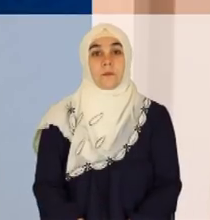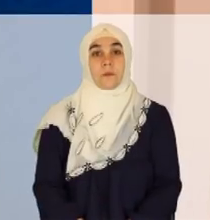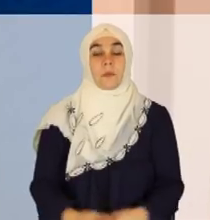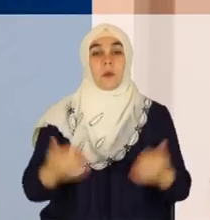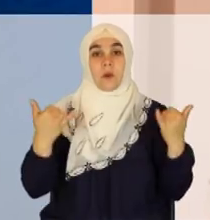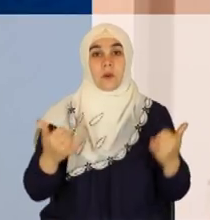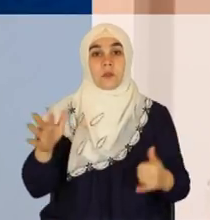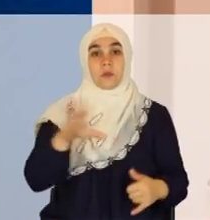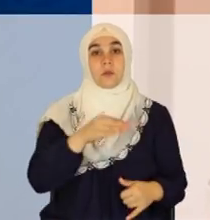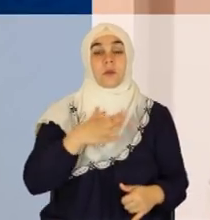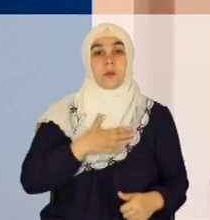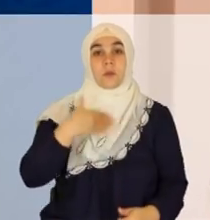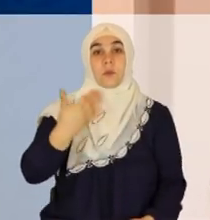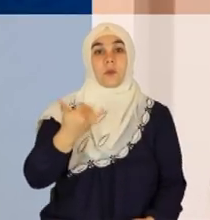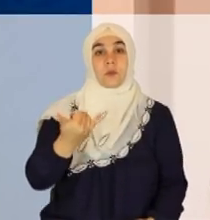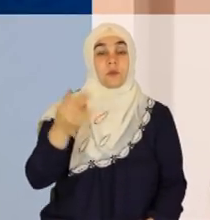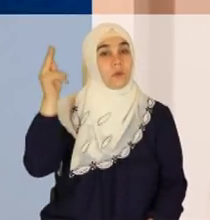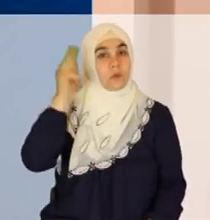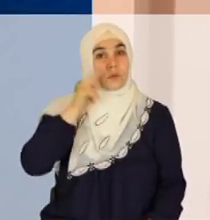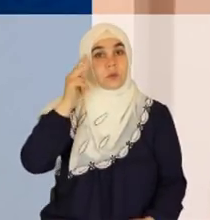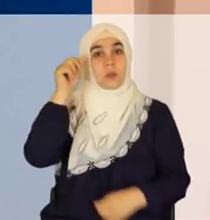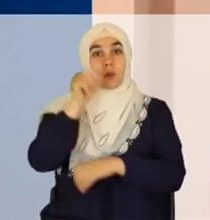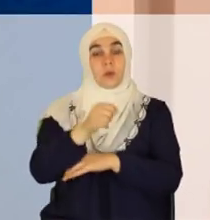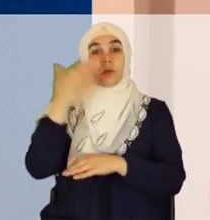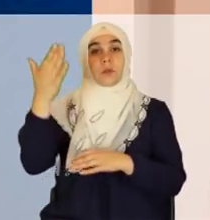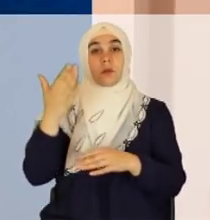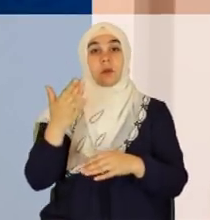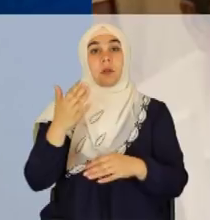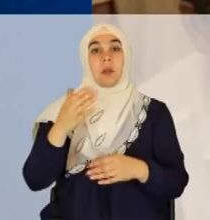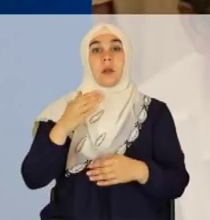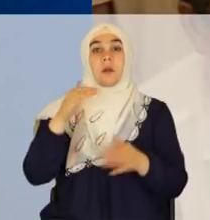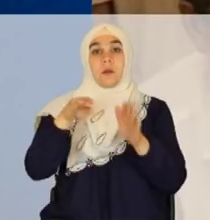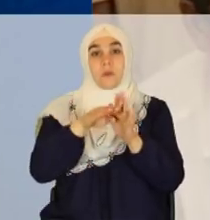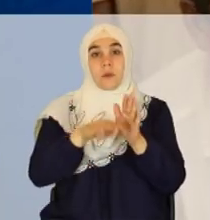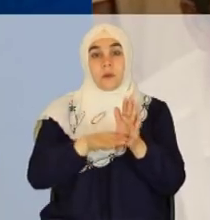Hazır geçen siz bilen biz organgen ibadetler, ahkamlar,